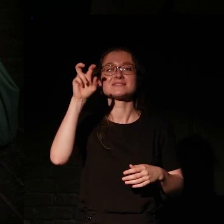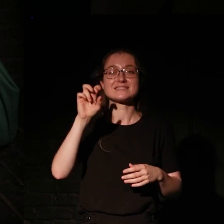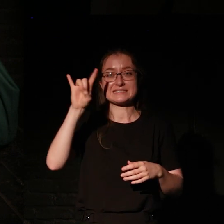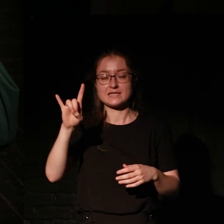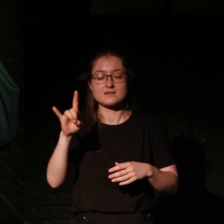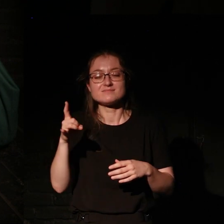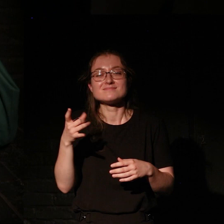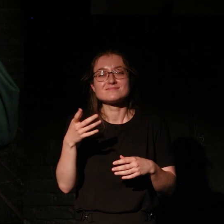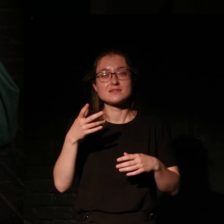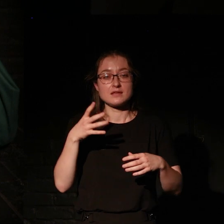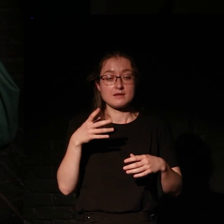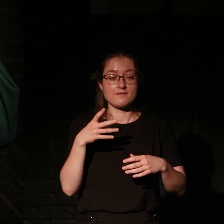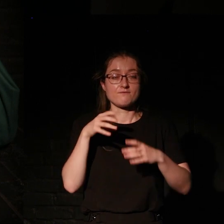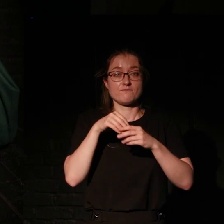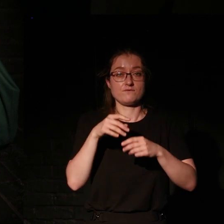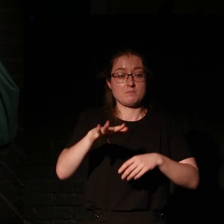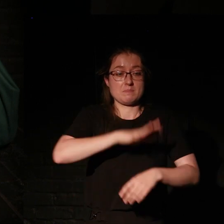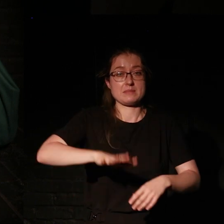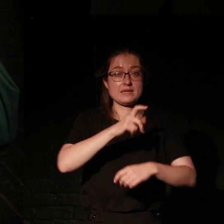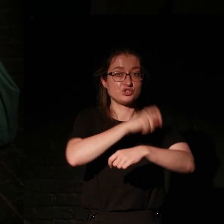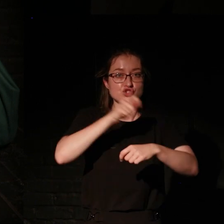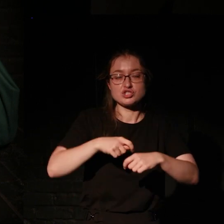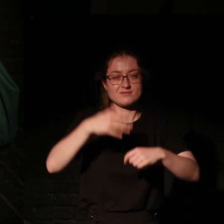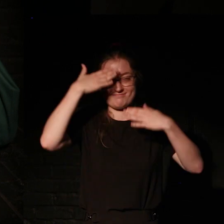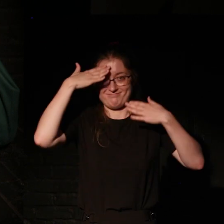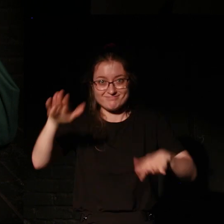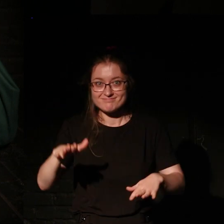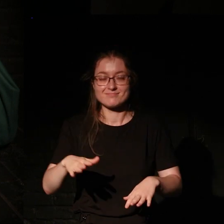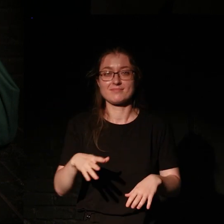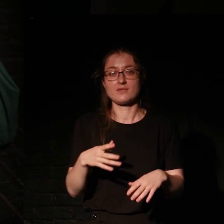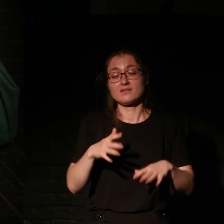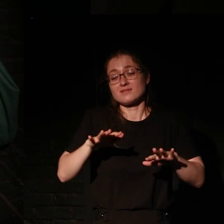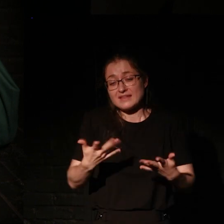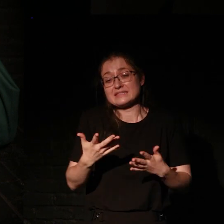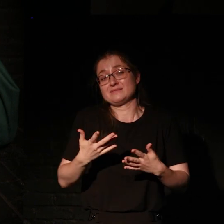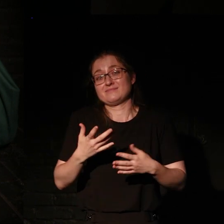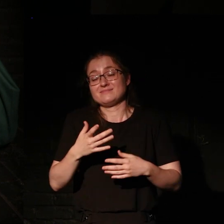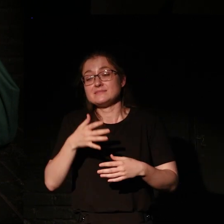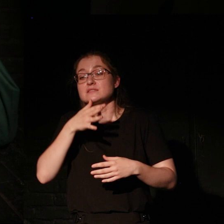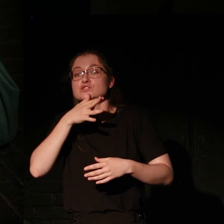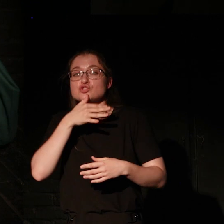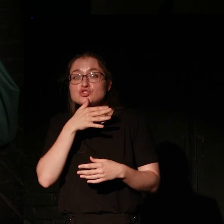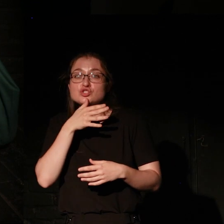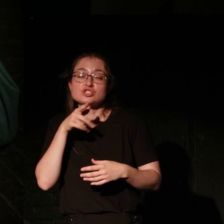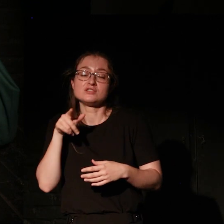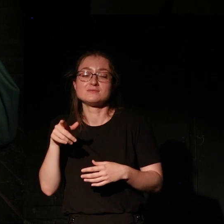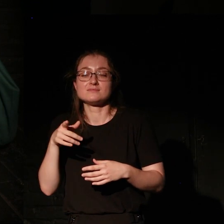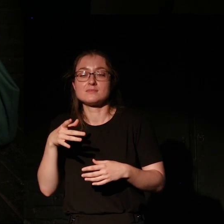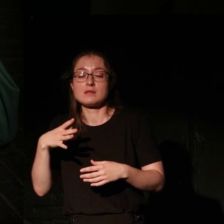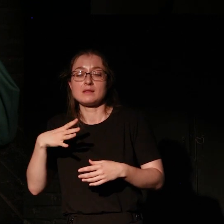wielkanocnego, tak? Więc Żydzi zabijali baranka wielkanocnego.